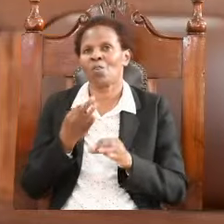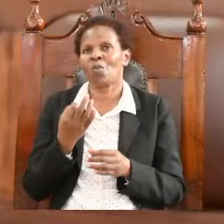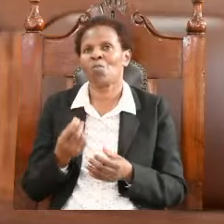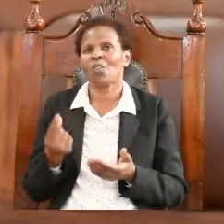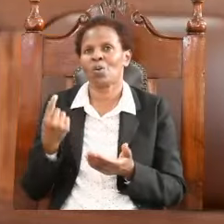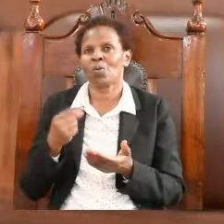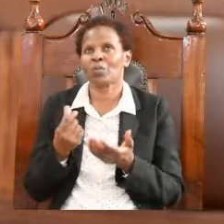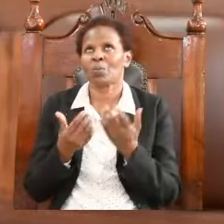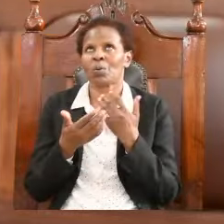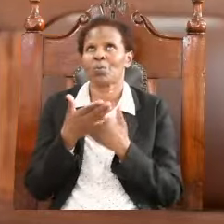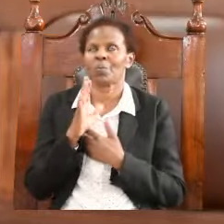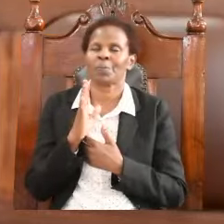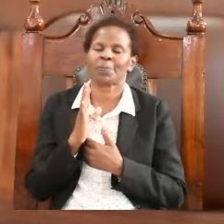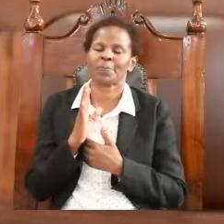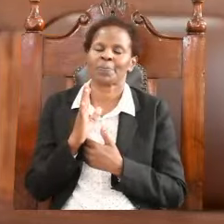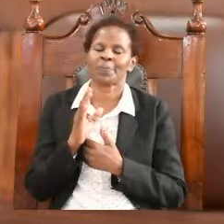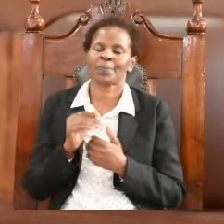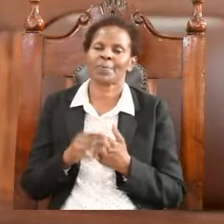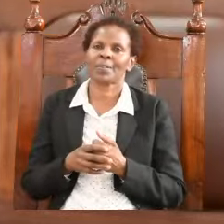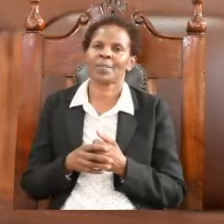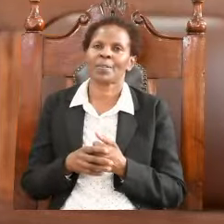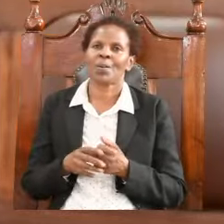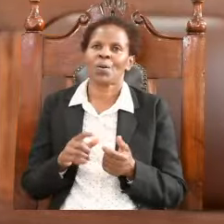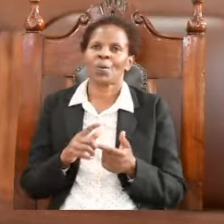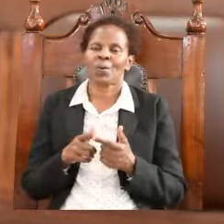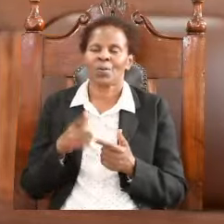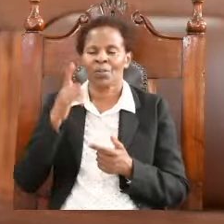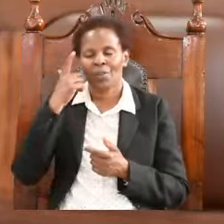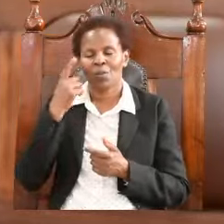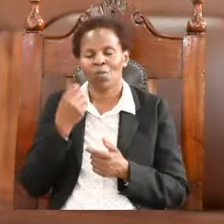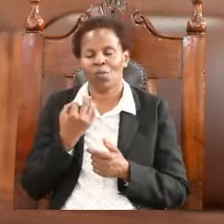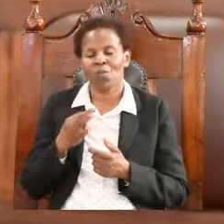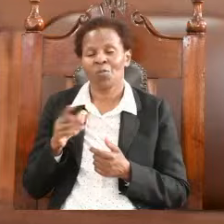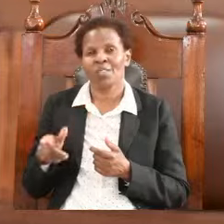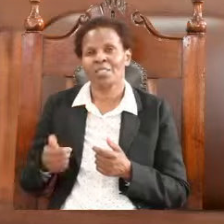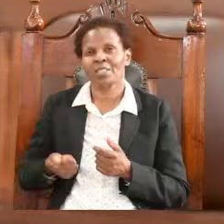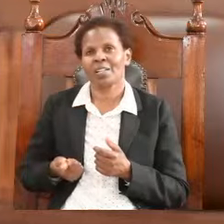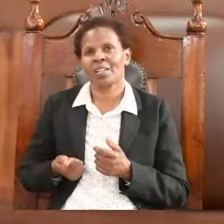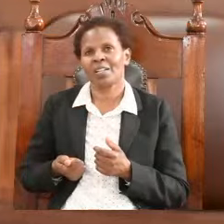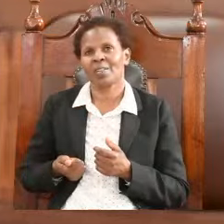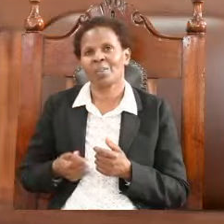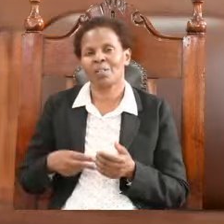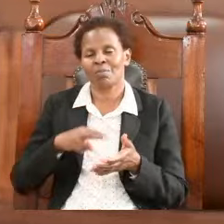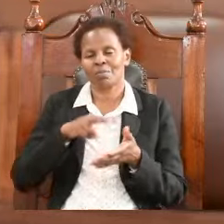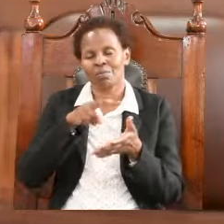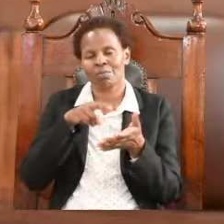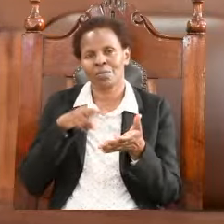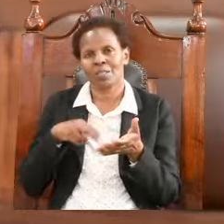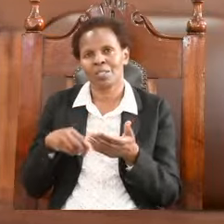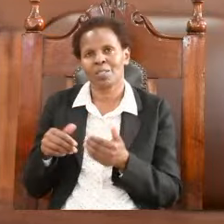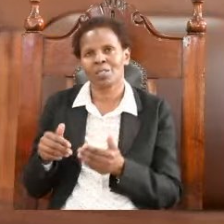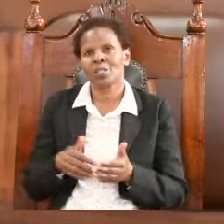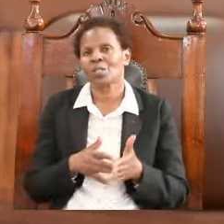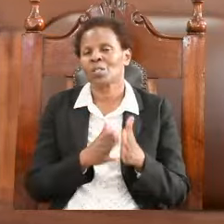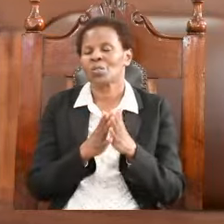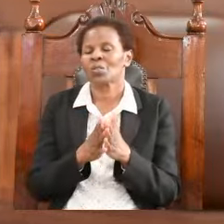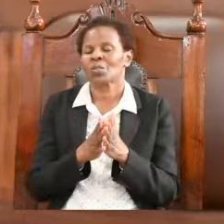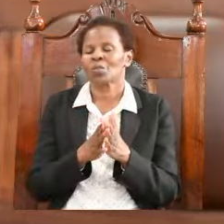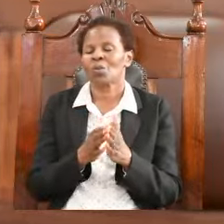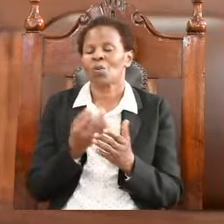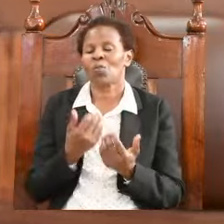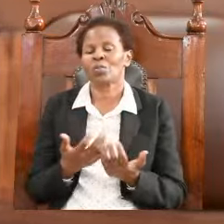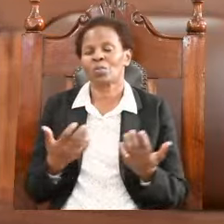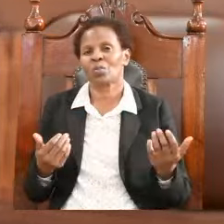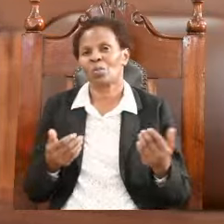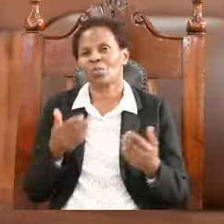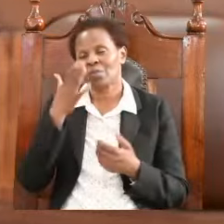in a manner worthy of the gospel. Ogishiria horo wa muiretu uyu wa thoma rugano rwa ciana cia